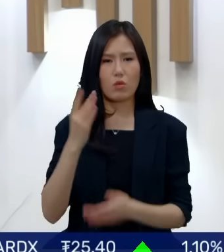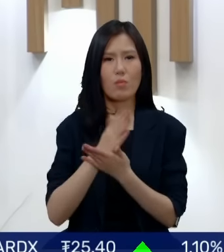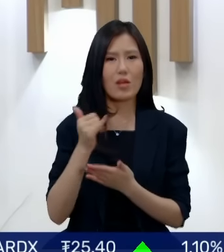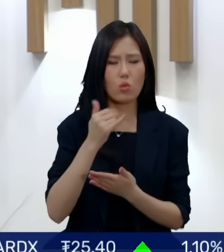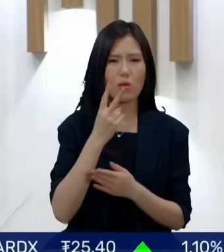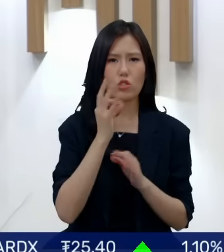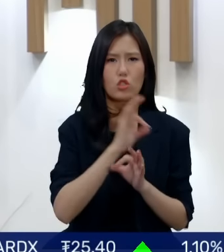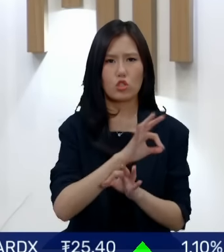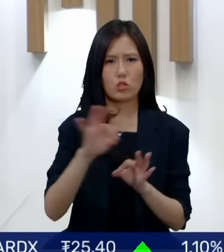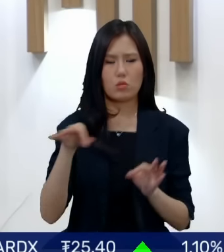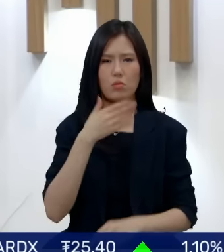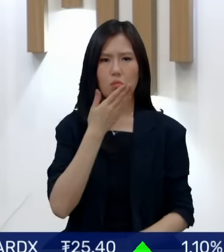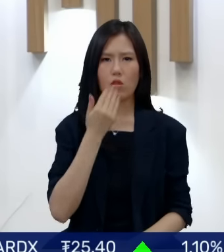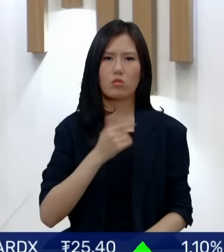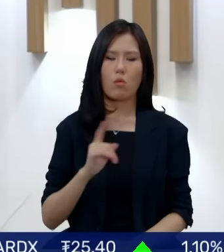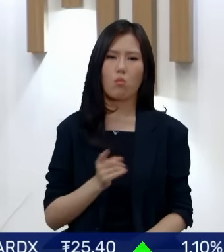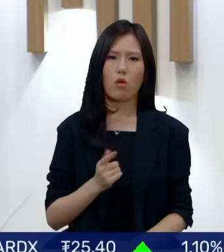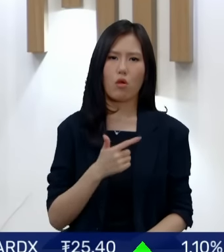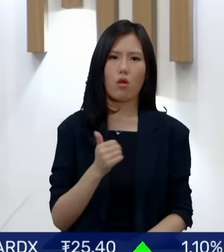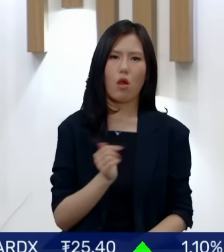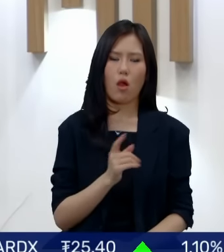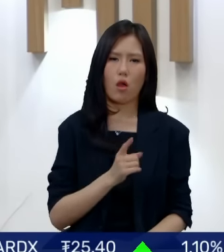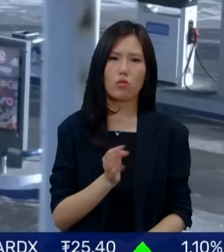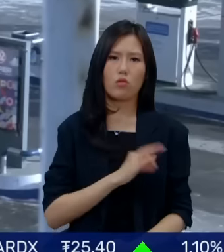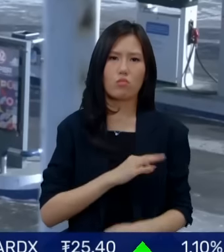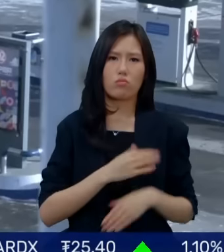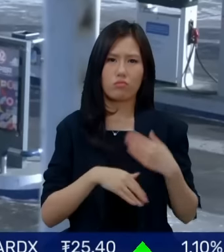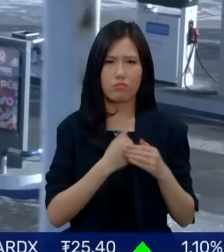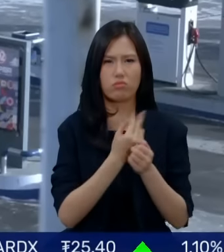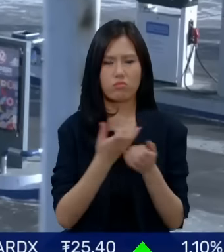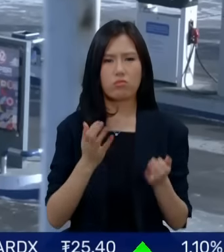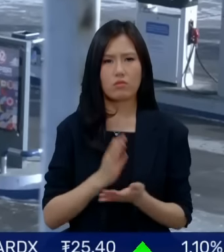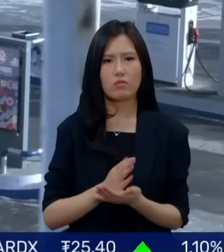ингээд хайхрамжгүй ашиглаж байгаа. Ийм зөрчлүүд нилээдгүй илэрч байна.